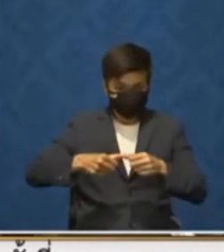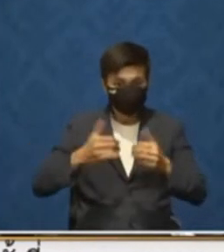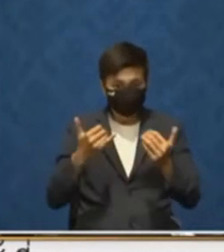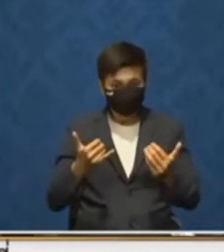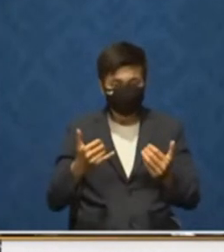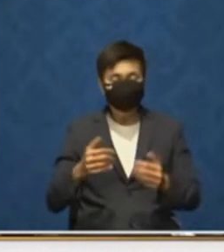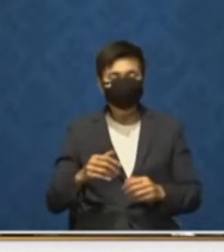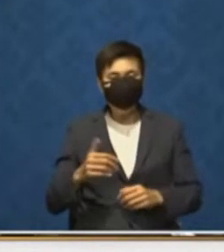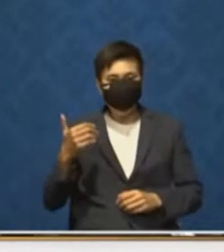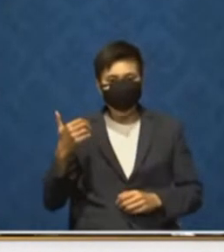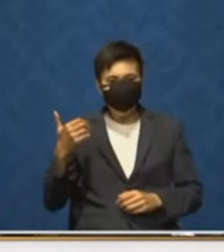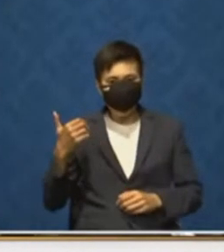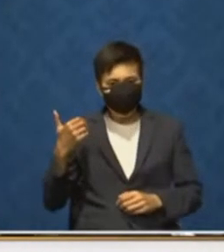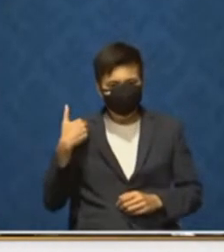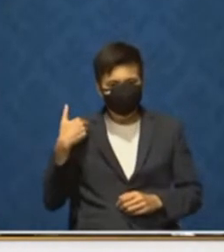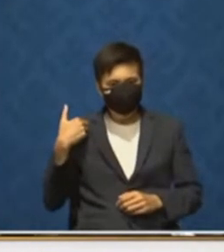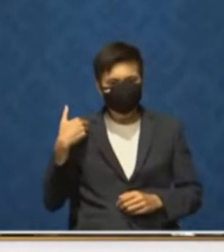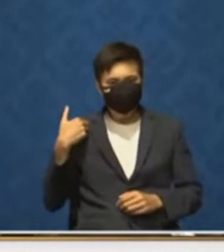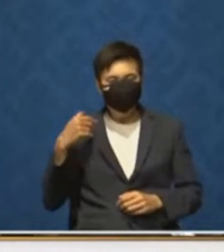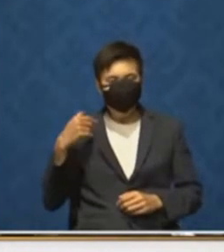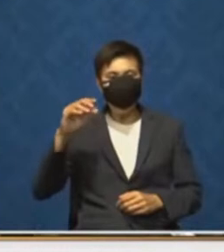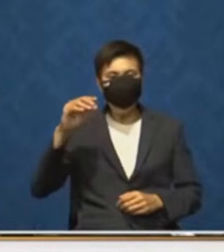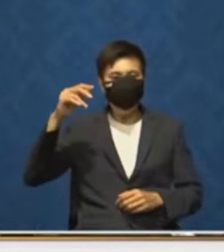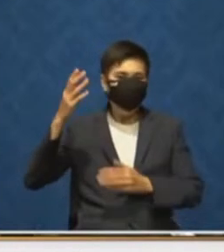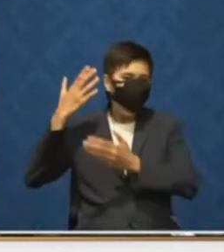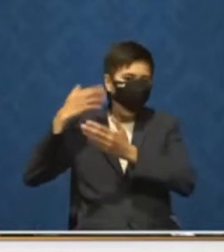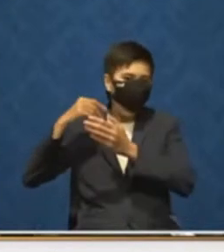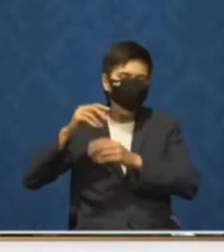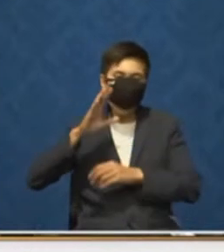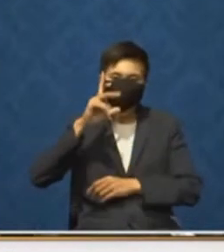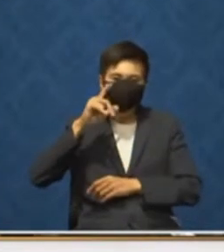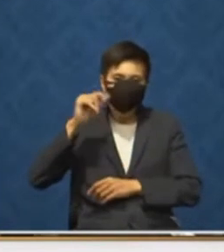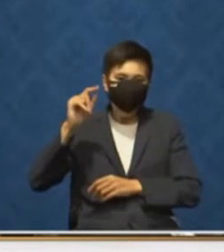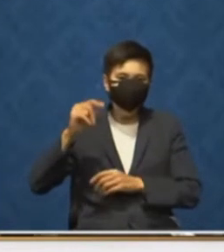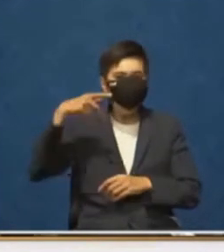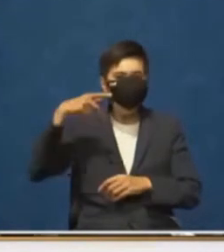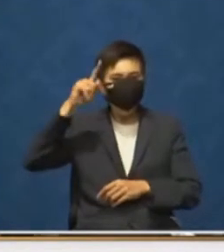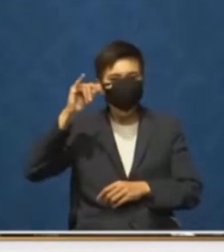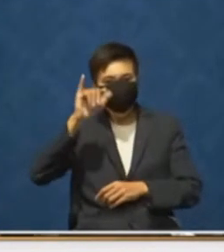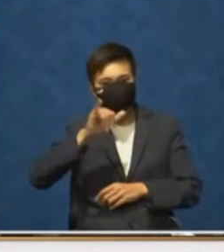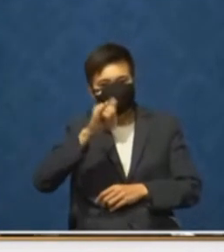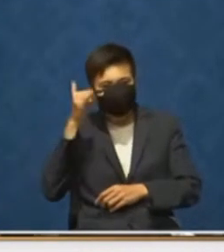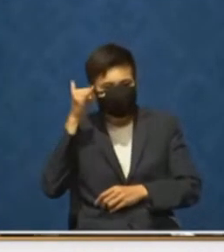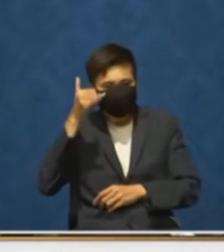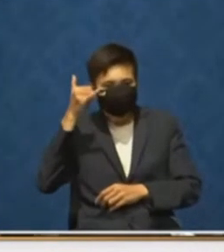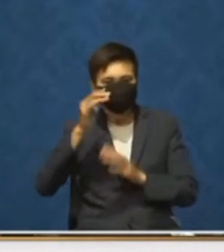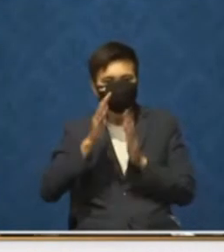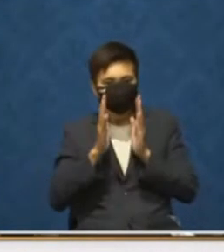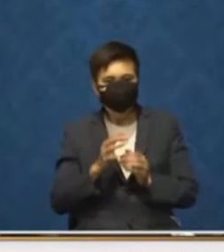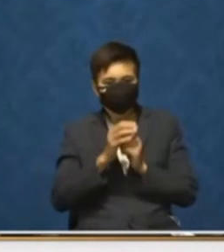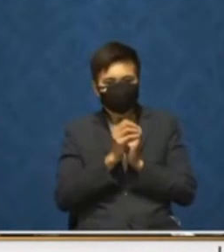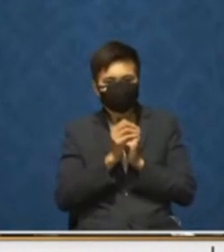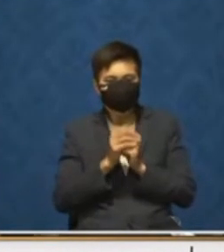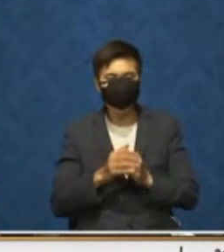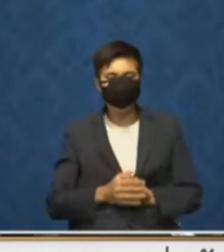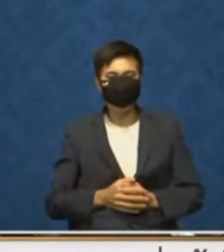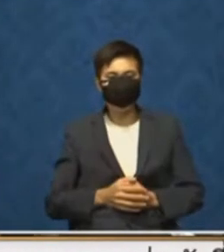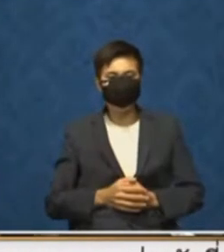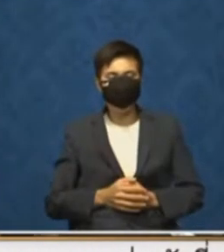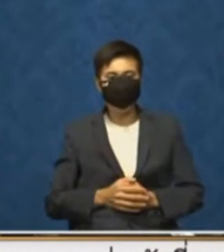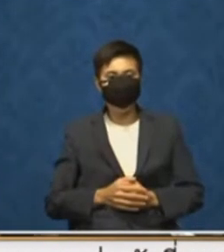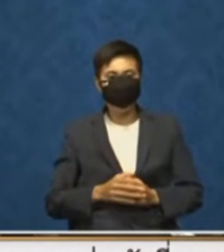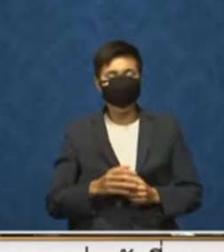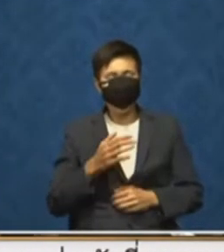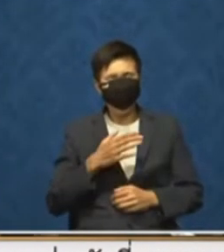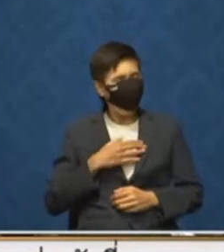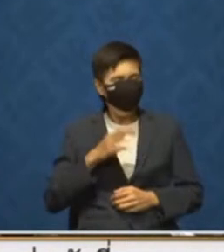กันแล้วเราเสียความรู้สึกสิ่งนั้นสิ่งนี้ผมจึงจะต้องบอกพวกเราครับผมไม่ไว้